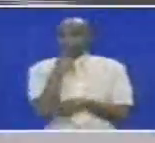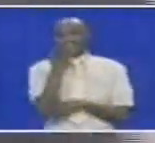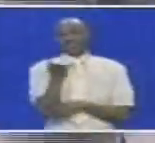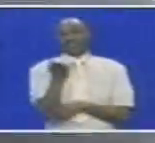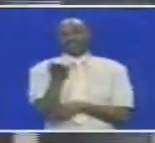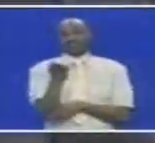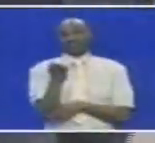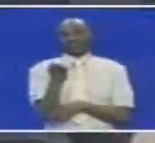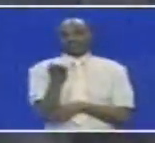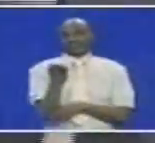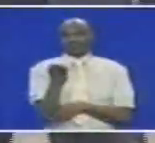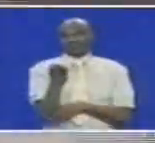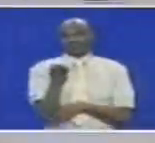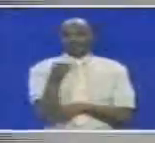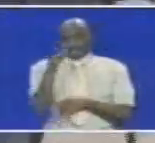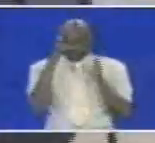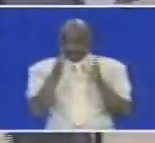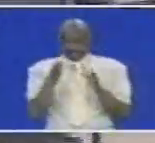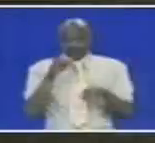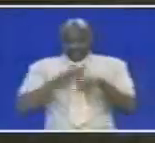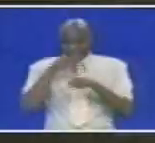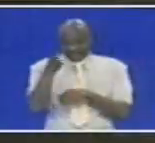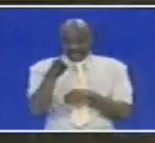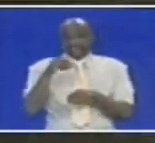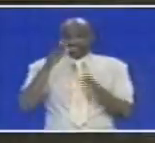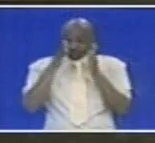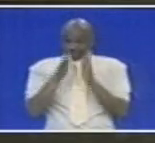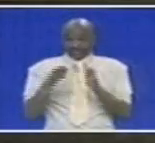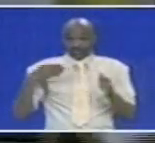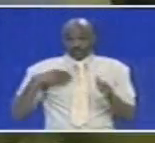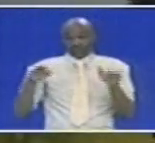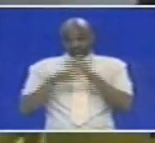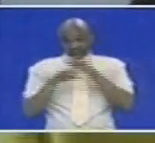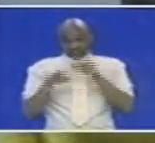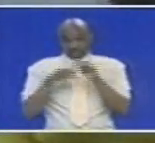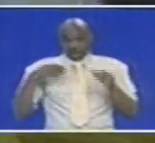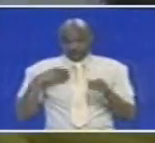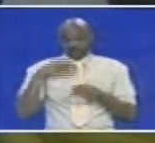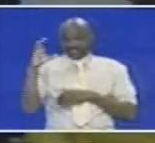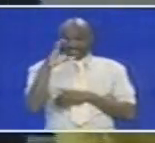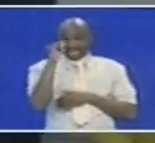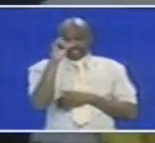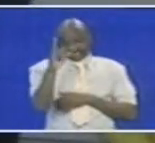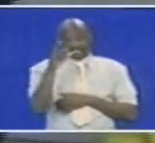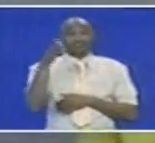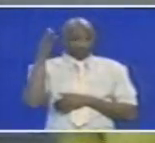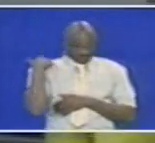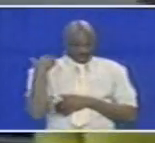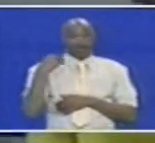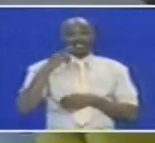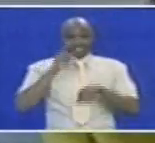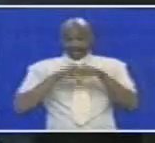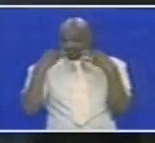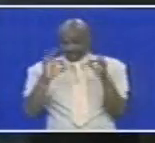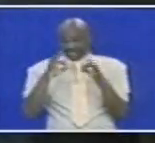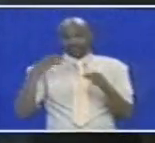mstaafu Daniel Arap Moi. Wakati huo Mureithi alikuwa naibu mkurugenzi wa ujasusi, na baada ya kuachiliwa kwake